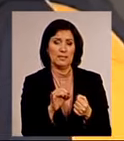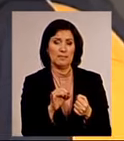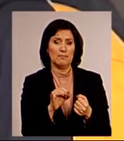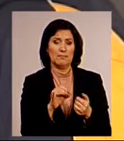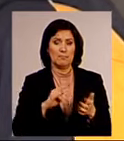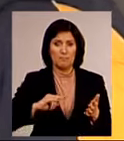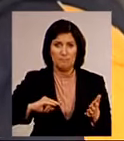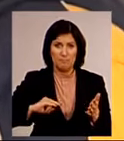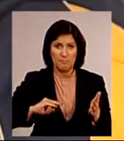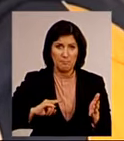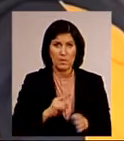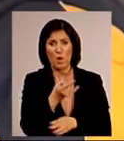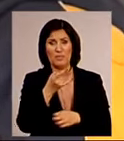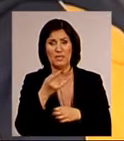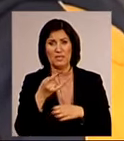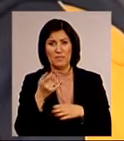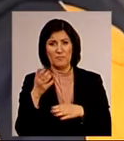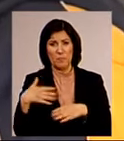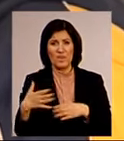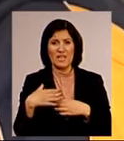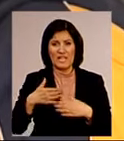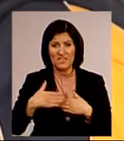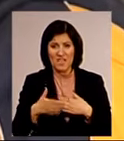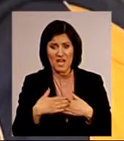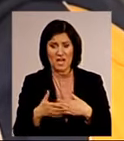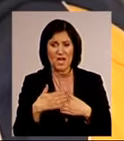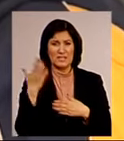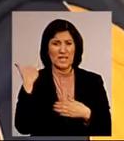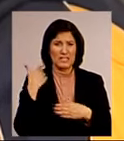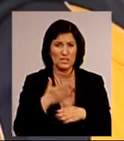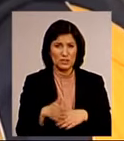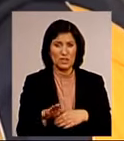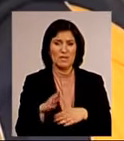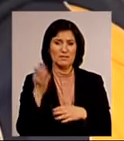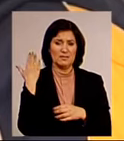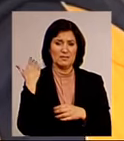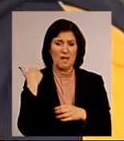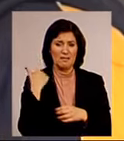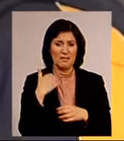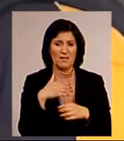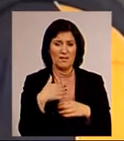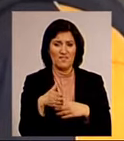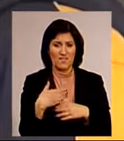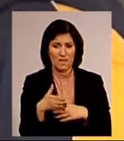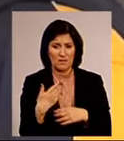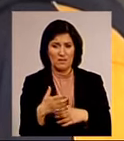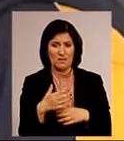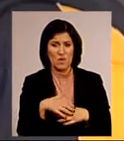побита бокове там дверка, там задня часть і задній двір.